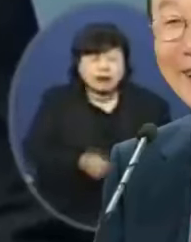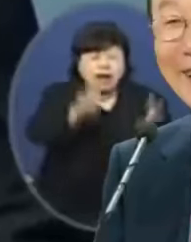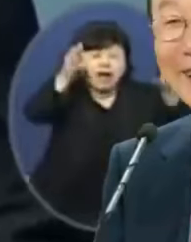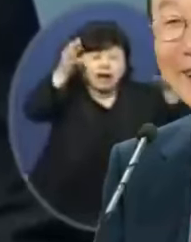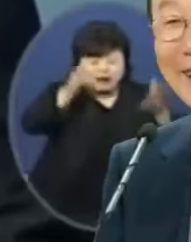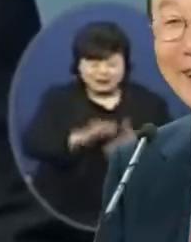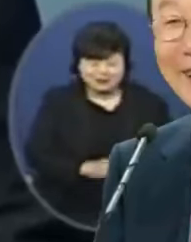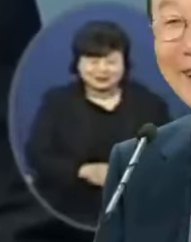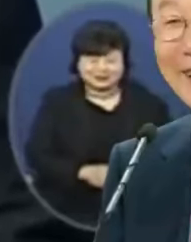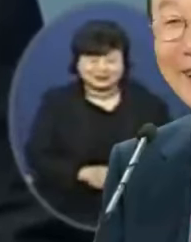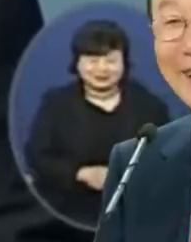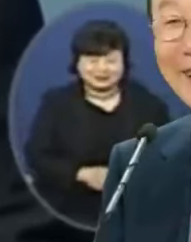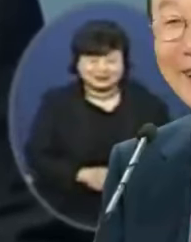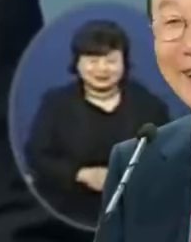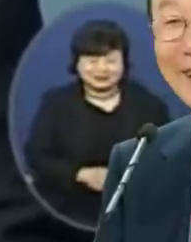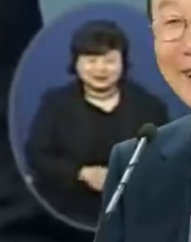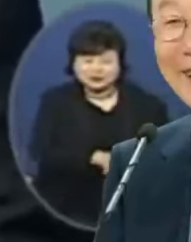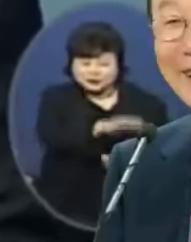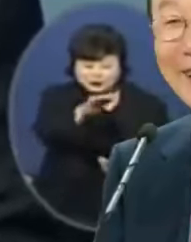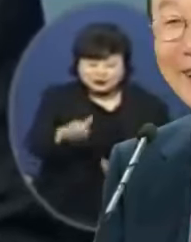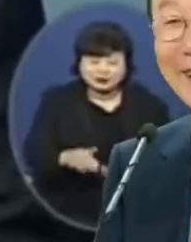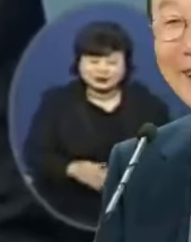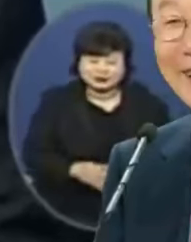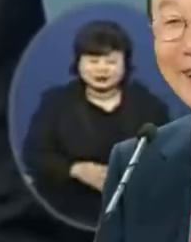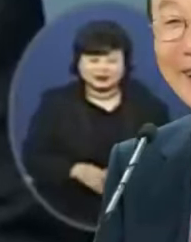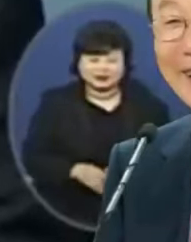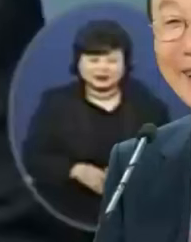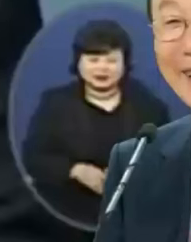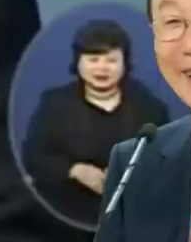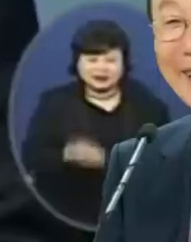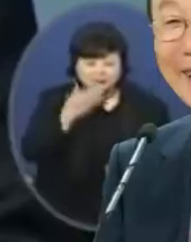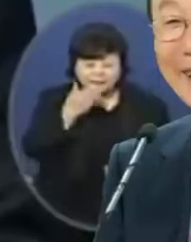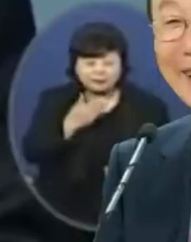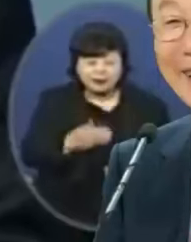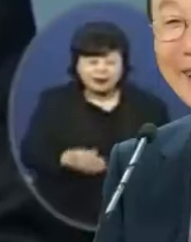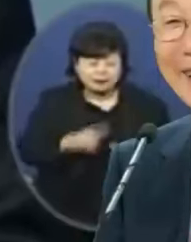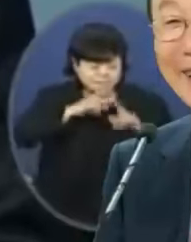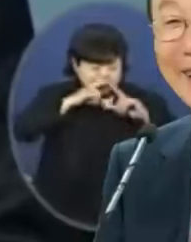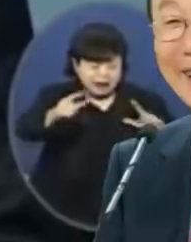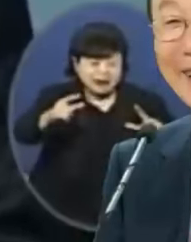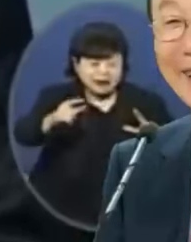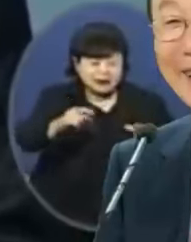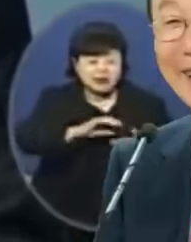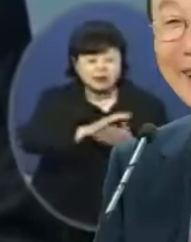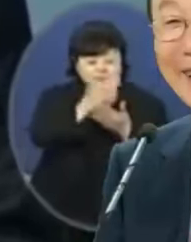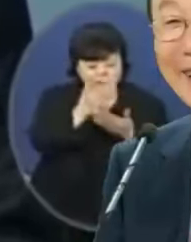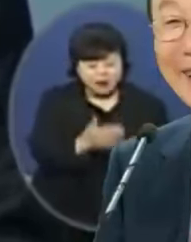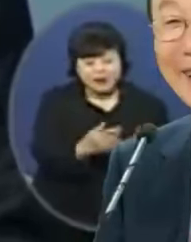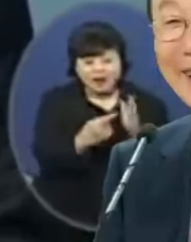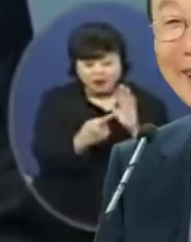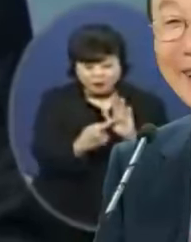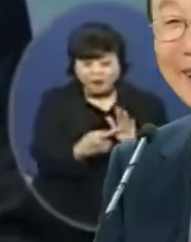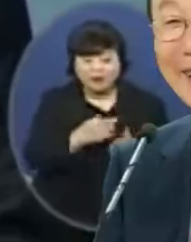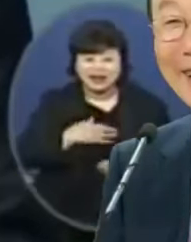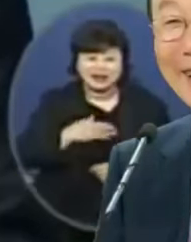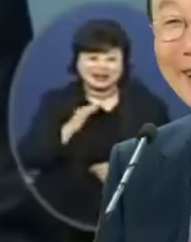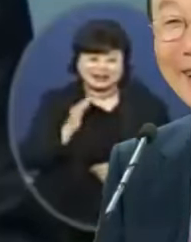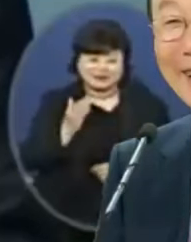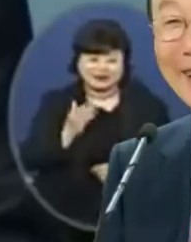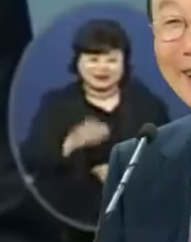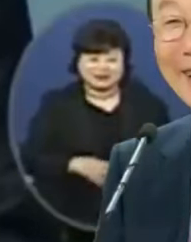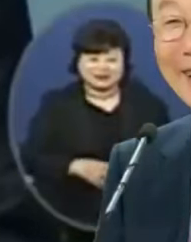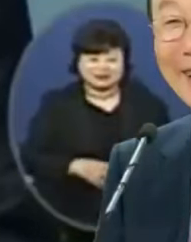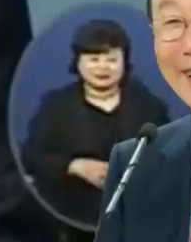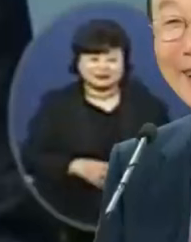것입니다. 우리는 긍정적인 선언을 하고 나갈 때 우리 생에 큰 변화가 오는 것을 알아야 되는 것입니다.